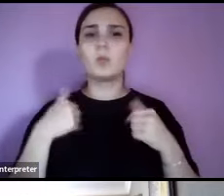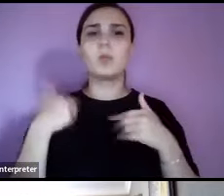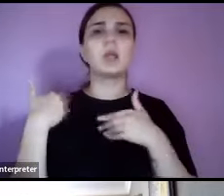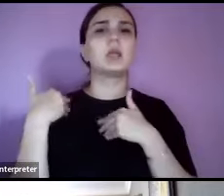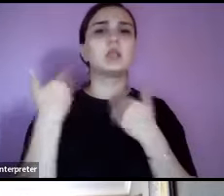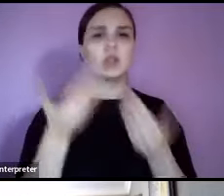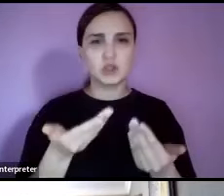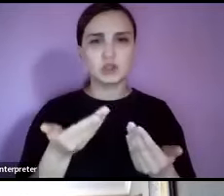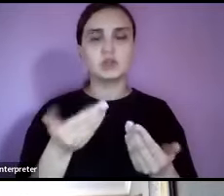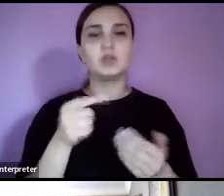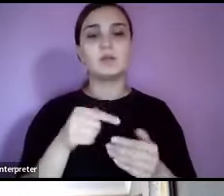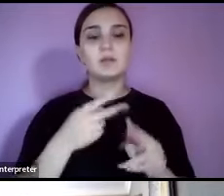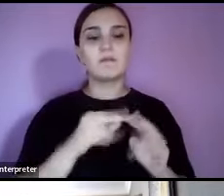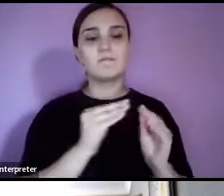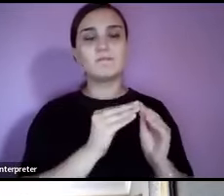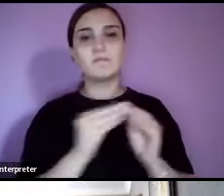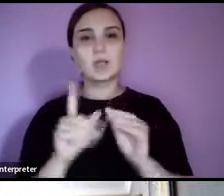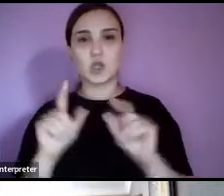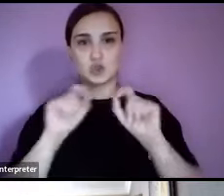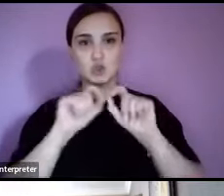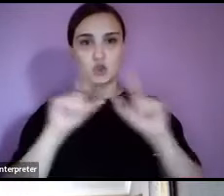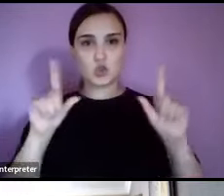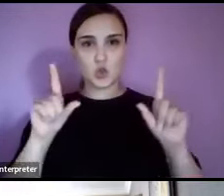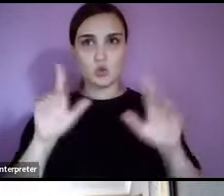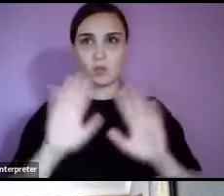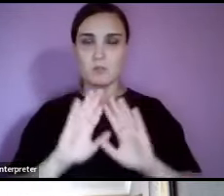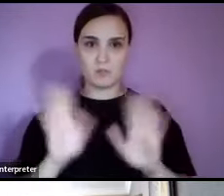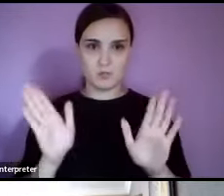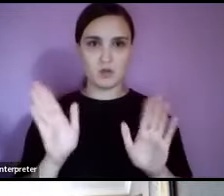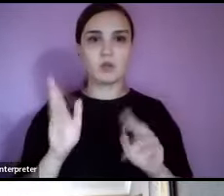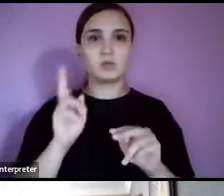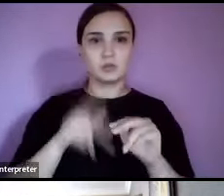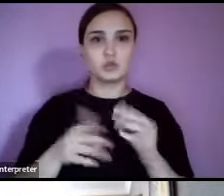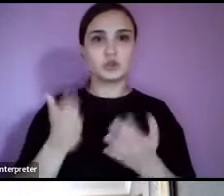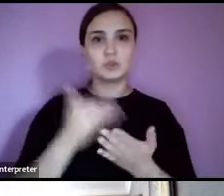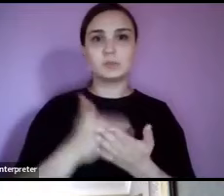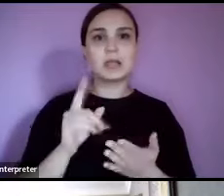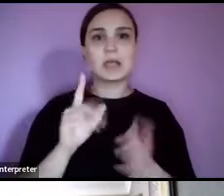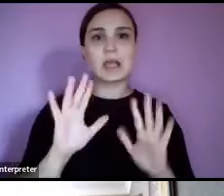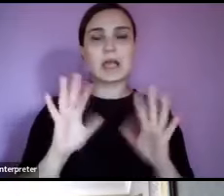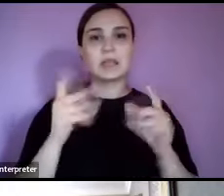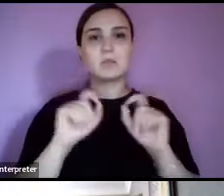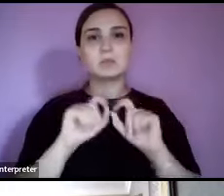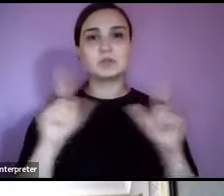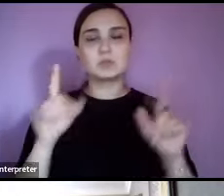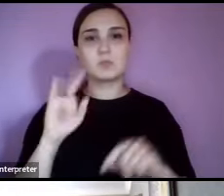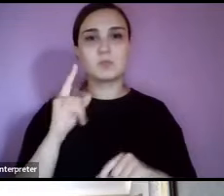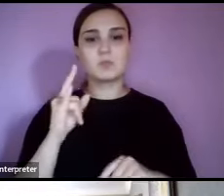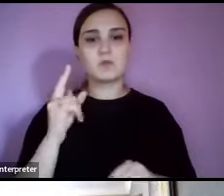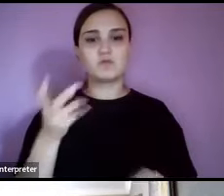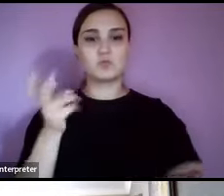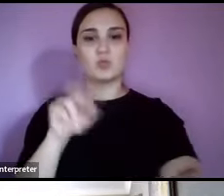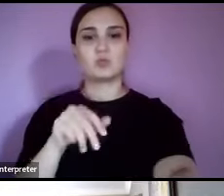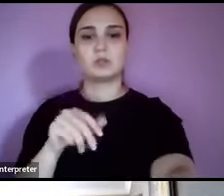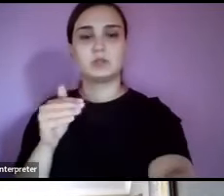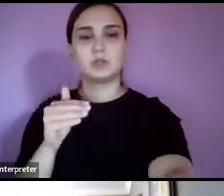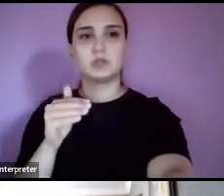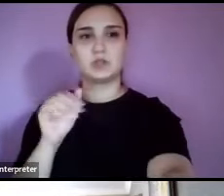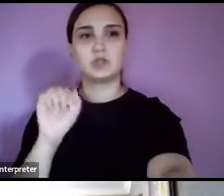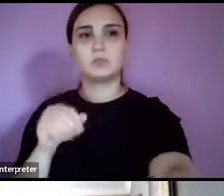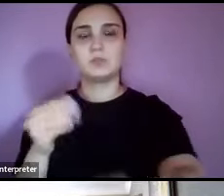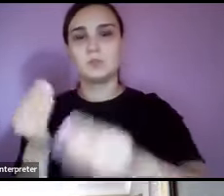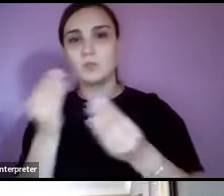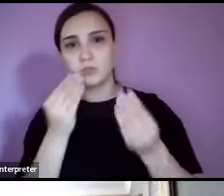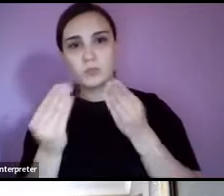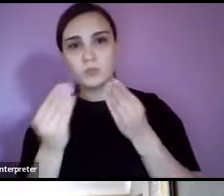რუტინა ითვალისწინებდეს სკოლის შემდგომ აქტივობებსაც. ანუ აი რა ხდება სკოლის შემდეგ, რომ ბავშვი თქო მოდის სახლში, შეიძლება წაიხემსოს და